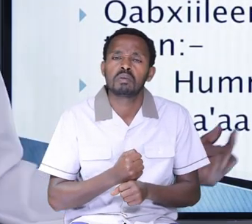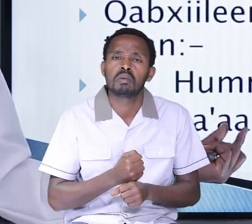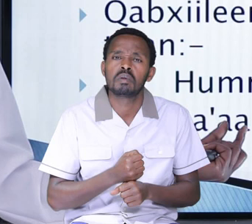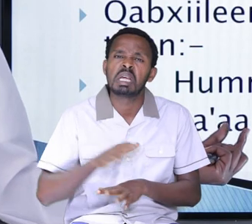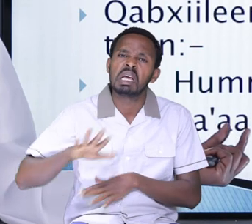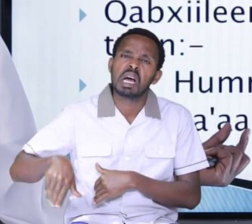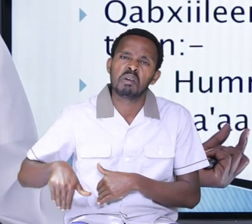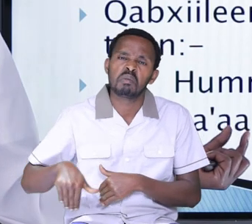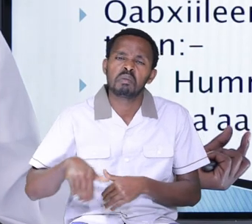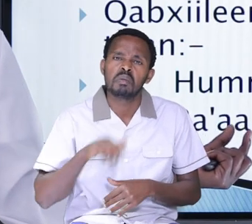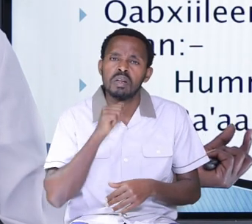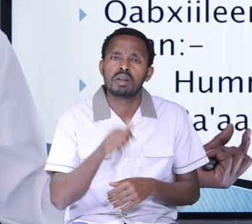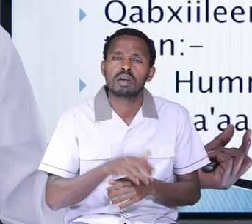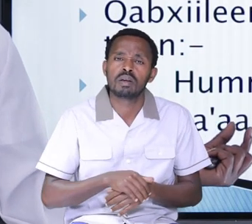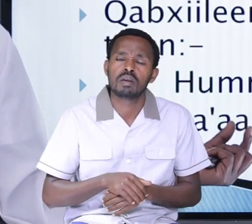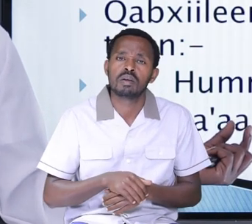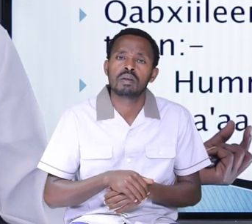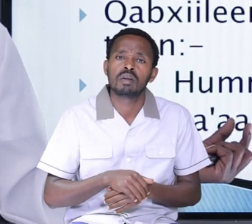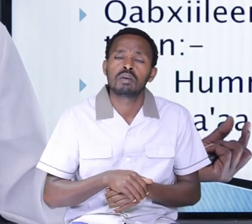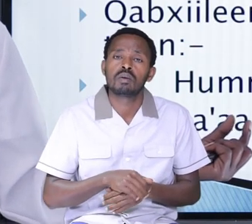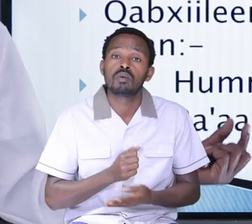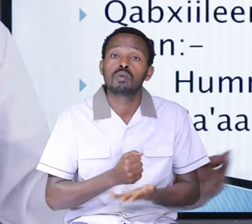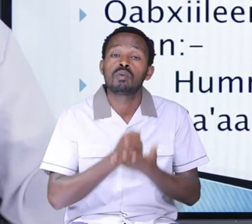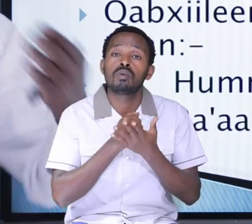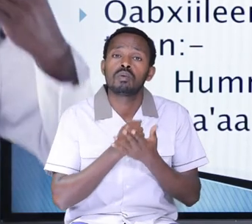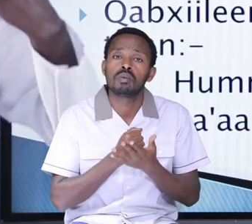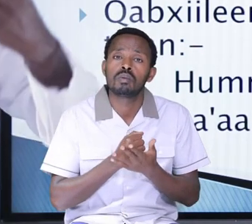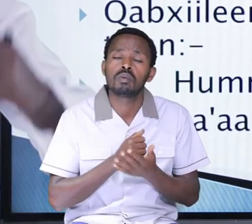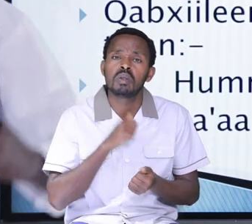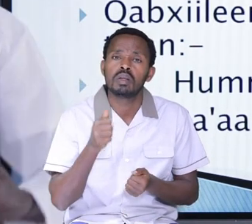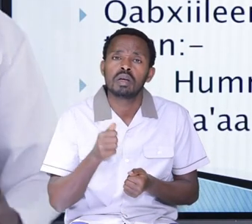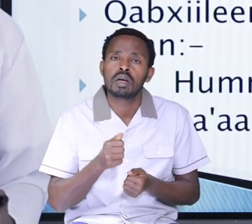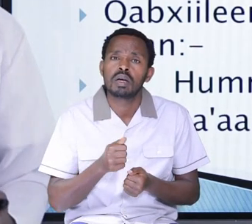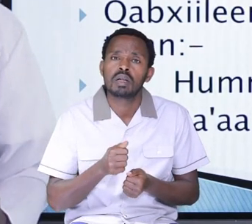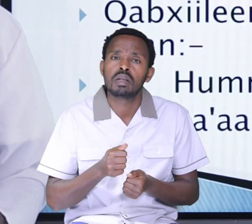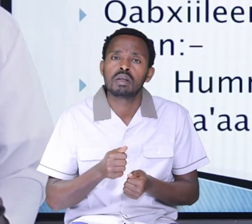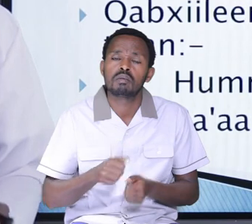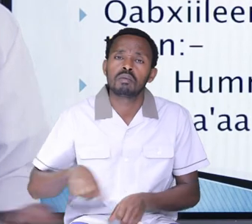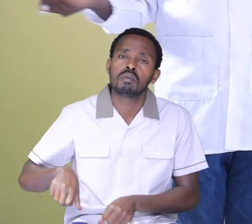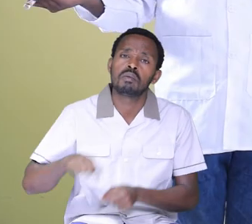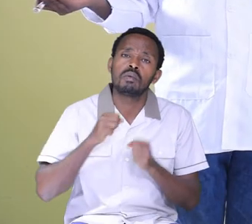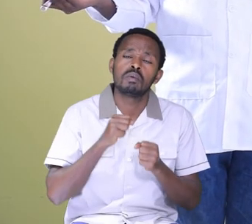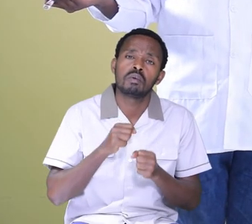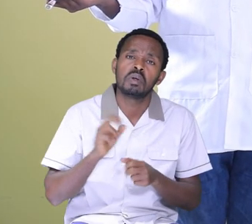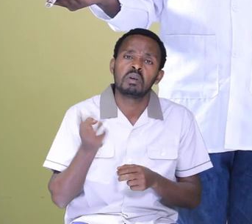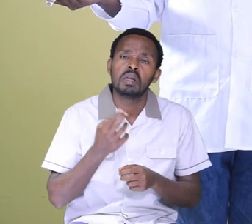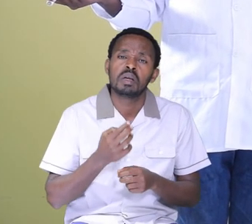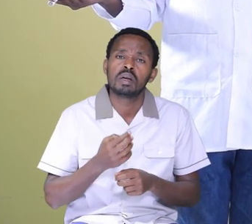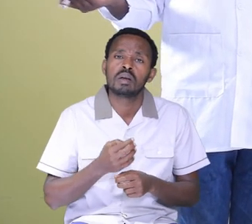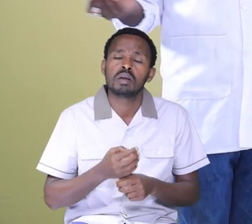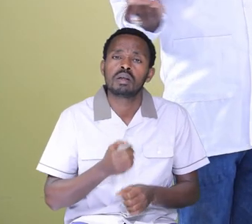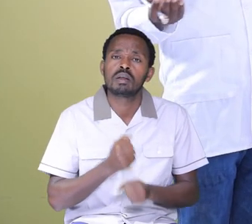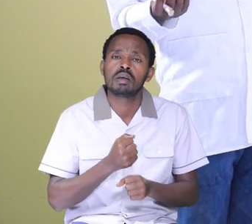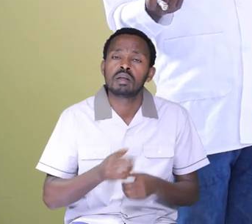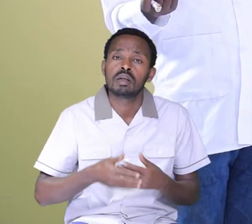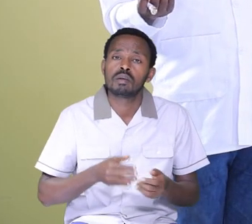Yoo utubduun hin jiraanne humna fonqolcha tokkotti gargaaramne maashinii keenya akka inni dalagaa isaa salphisu gochuu hin dandeenyu.